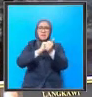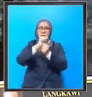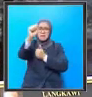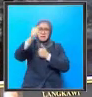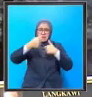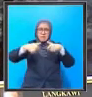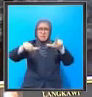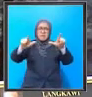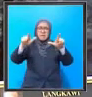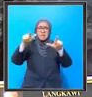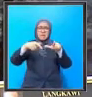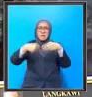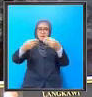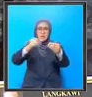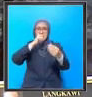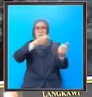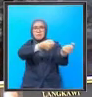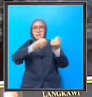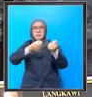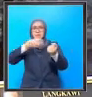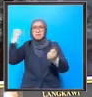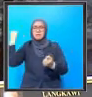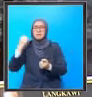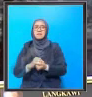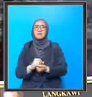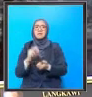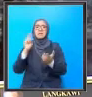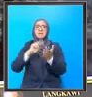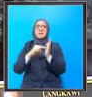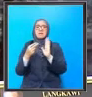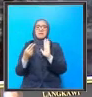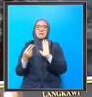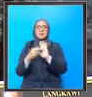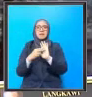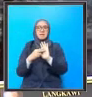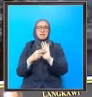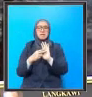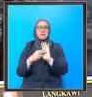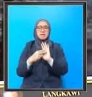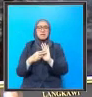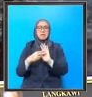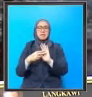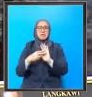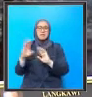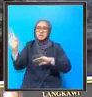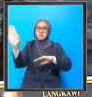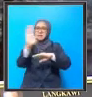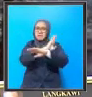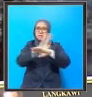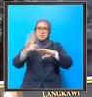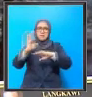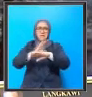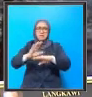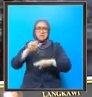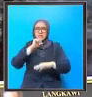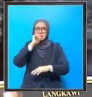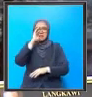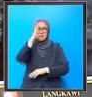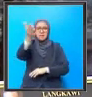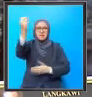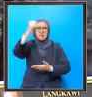diberi itu tidak ditarik Bali maka mereka tidak akan melapor di Malaysia